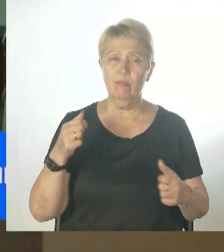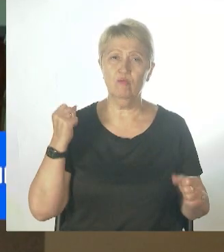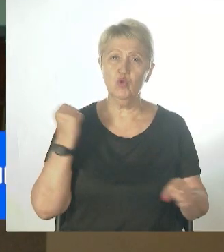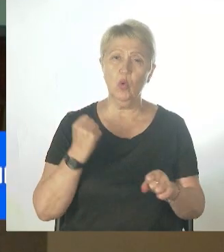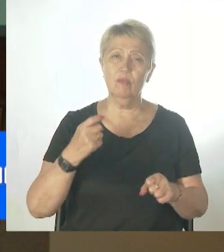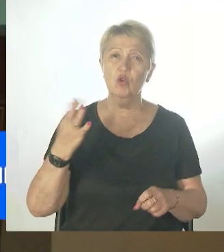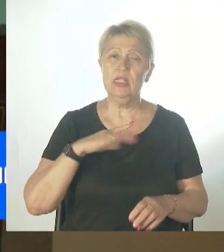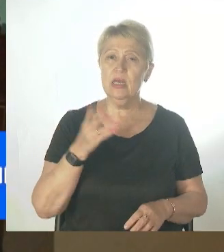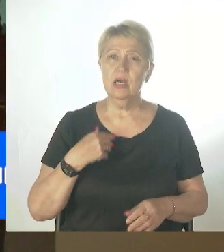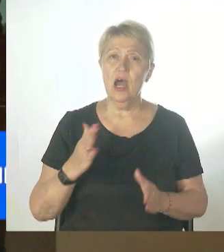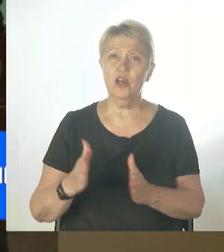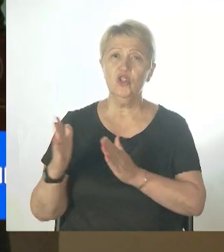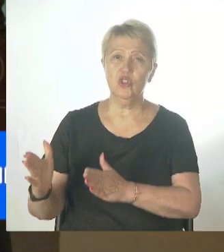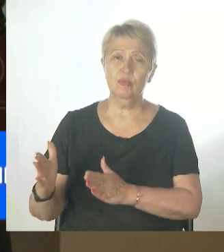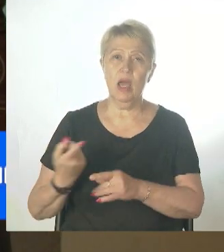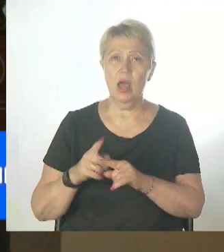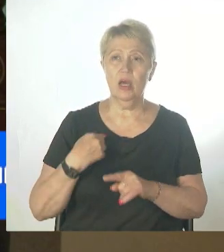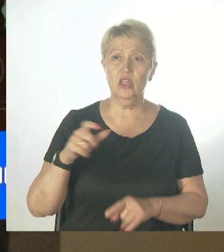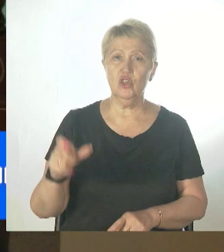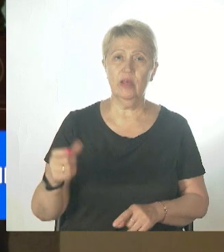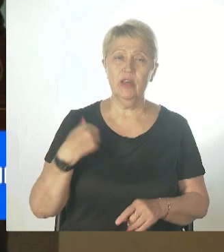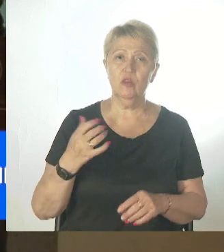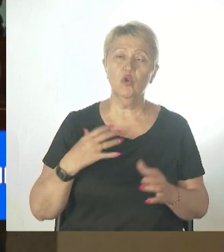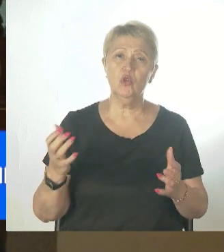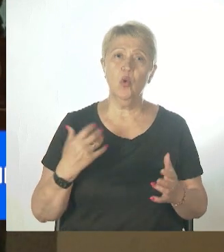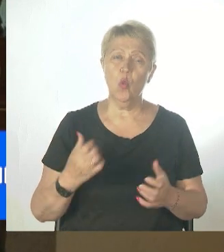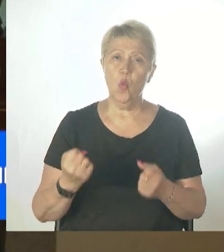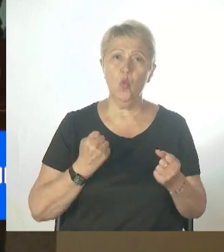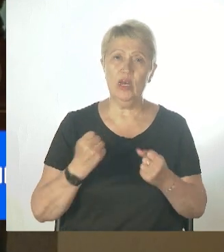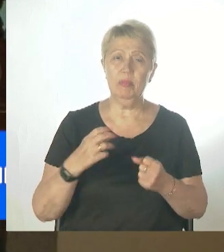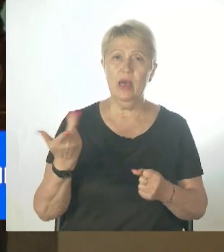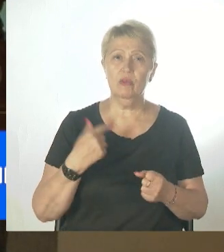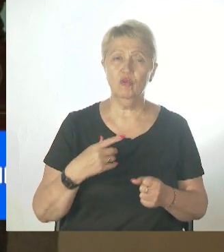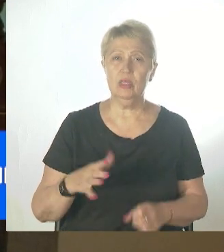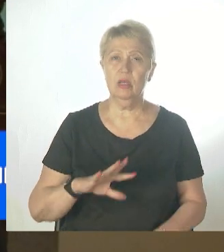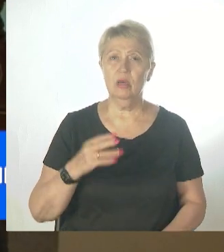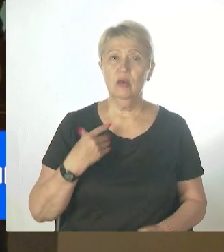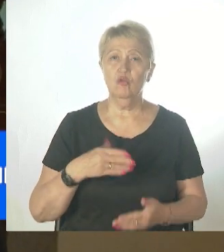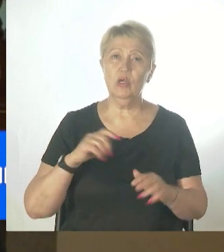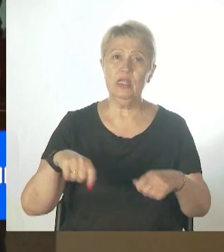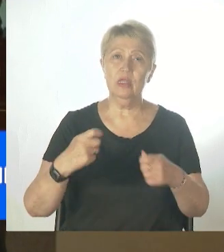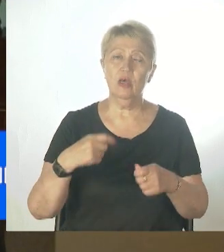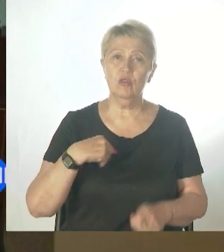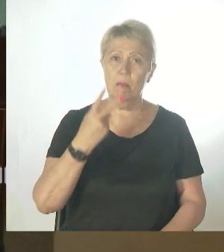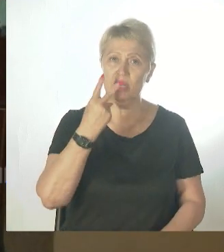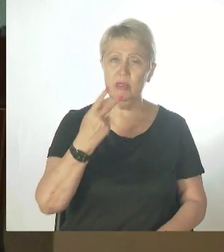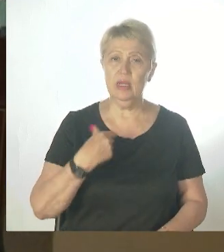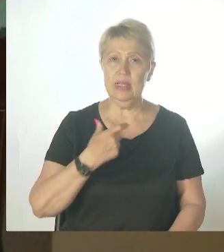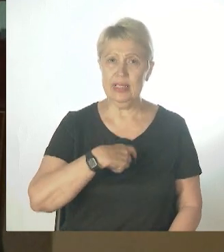закрепляет человека, укрепляет его, закаляет его в каком-то плане. Поэтому, ну, дает посмотреть на себя, на свои